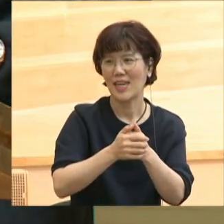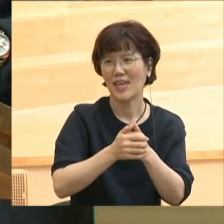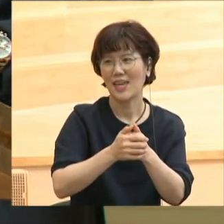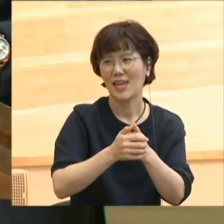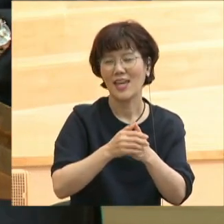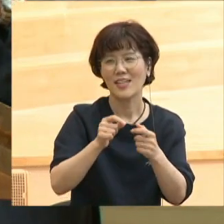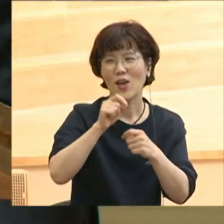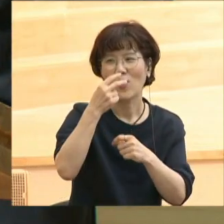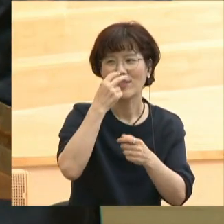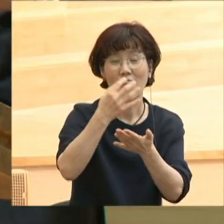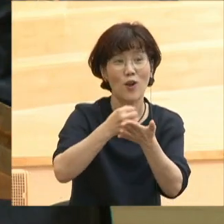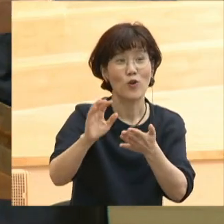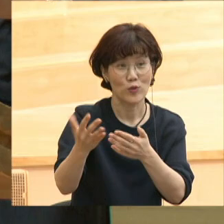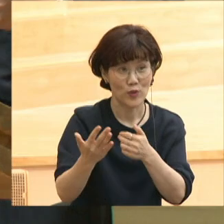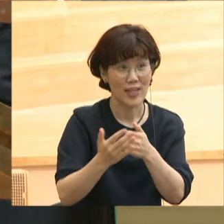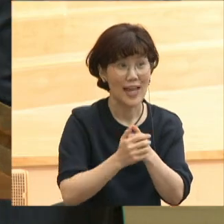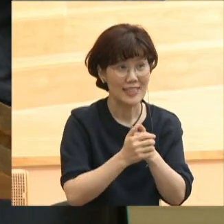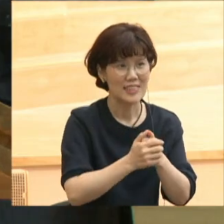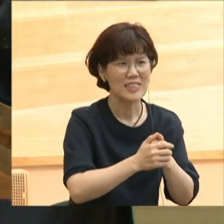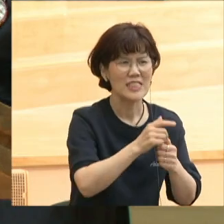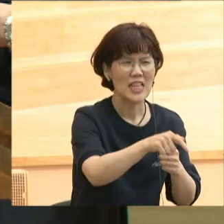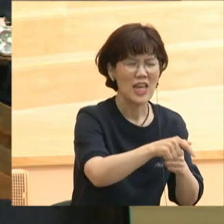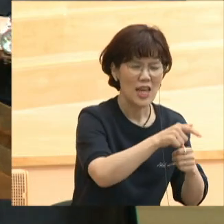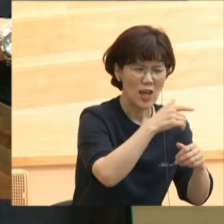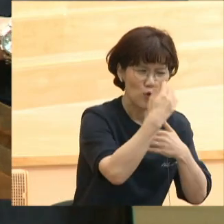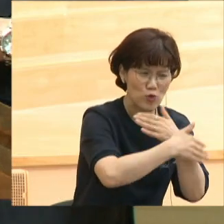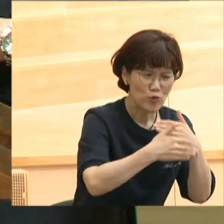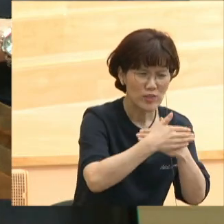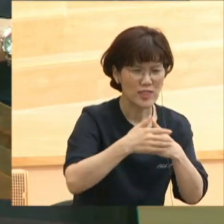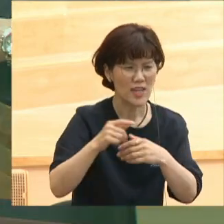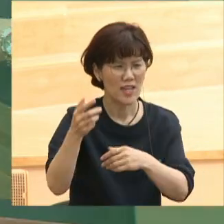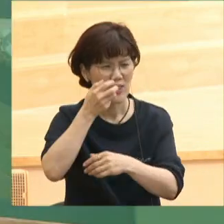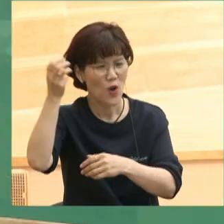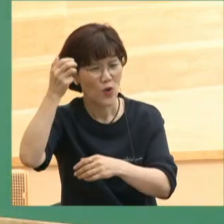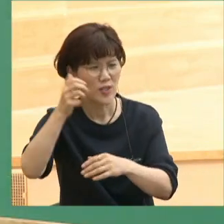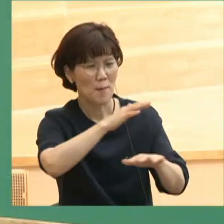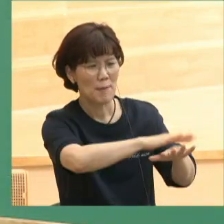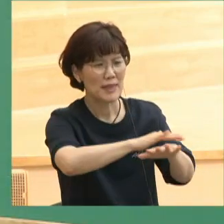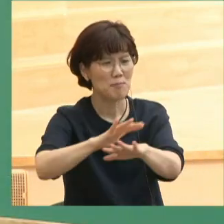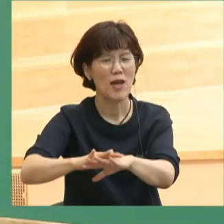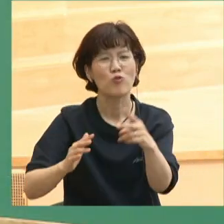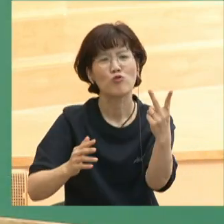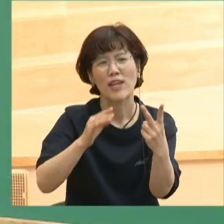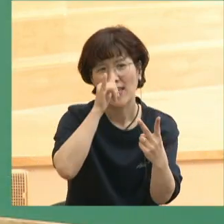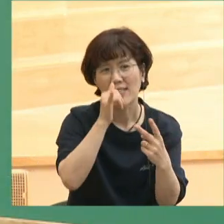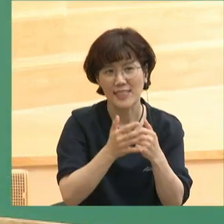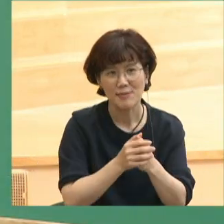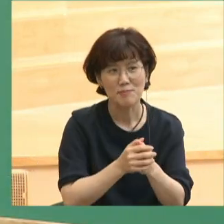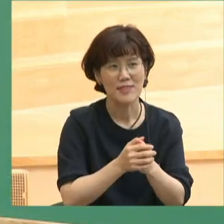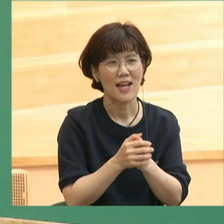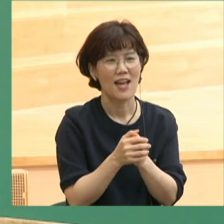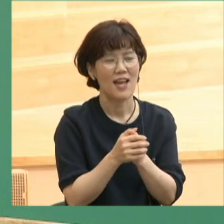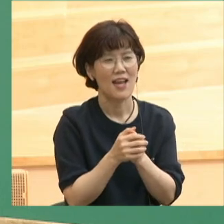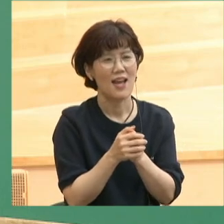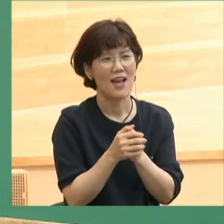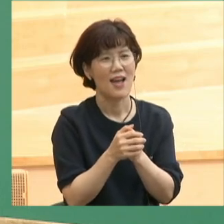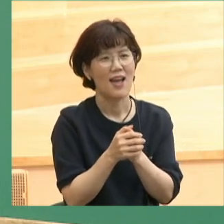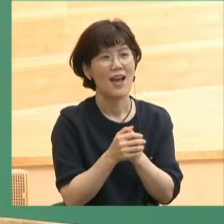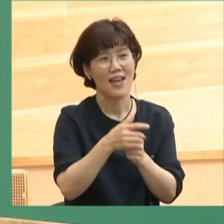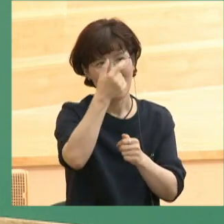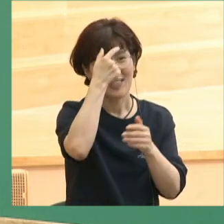성령이라는 밭이 있는데, 육체라는 것은 죄의 본성을 얘기하는 거죠. 기독교의 기본 진리는요,